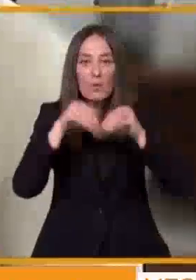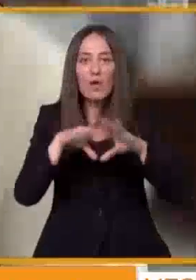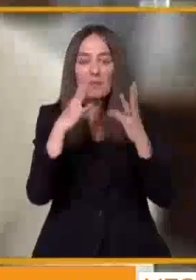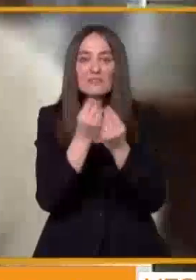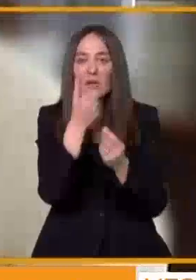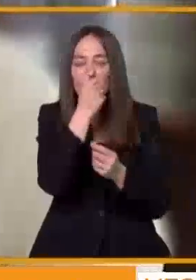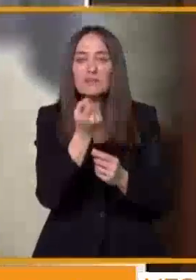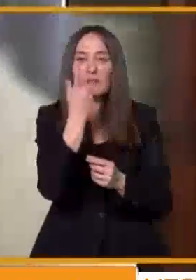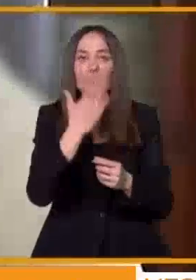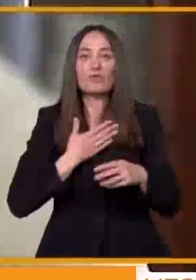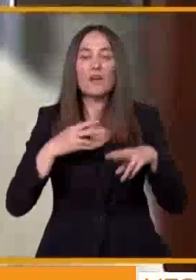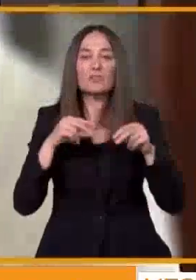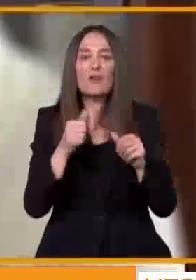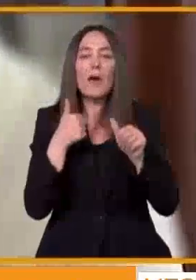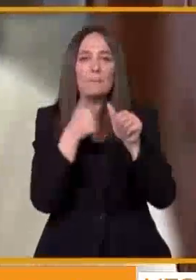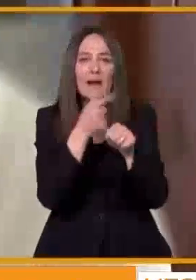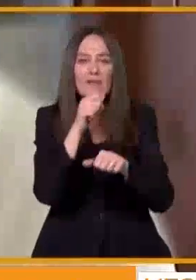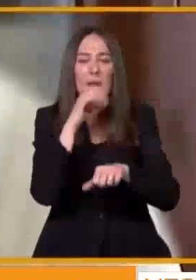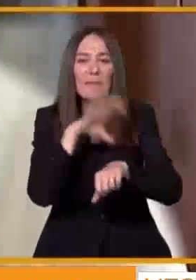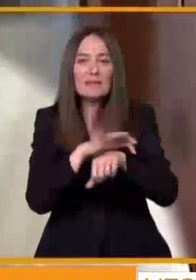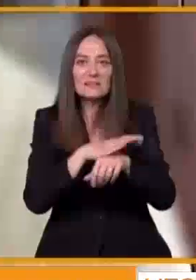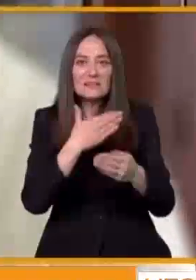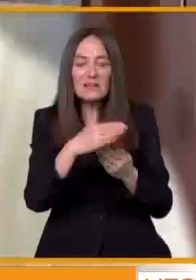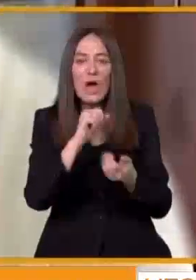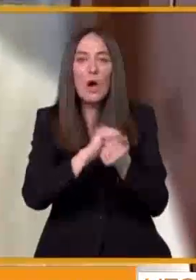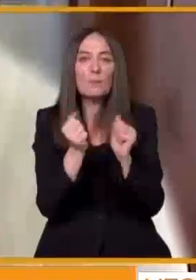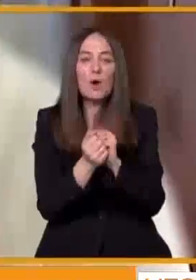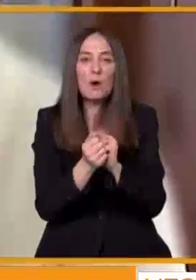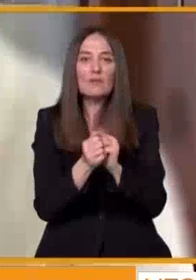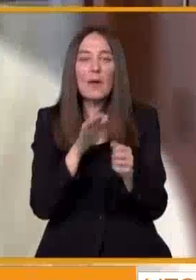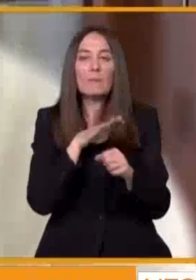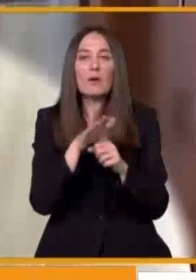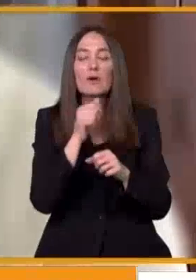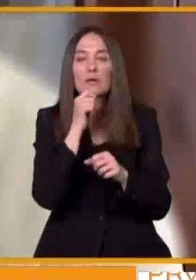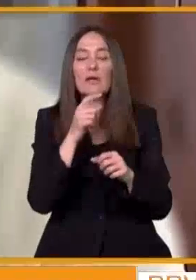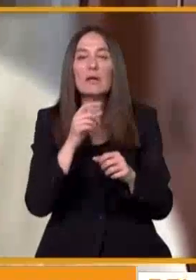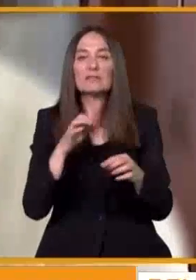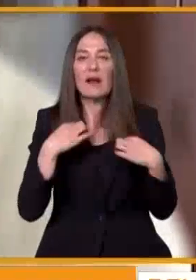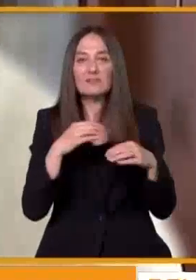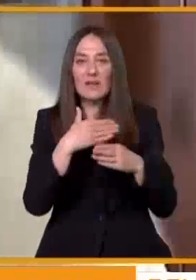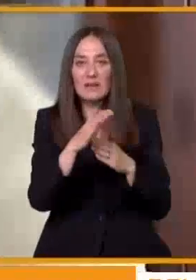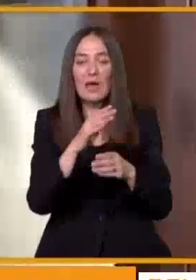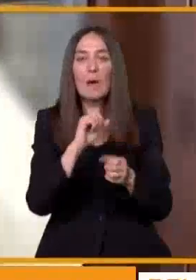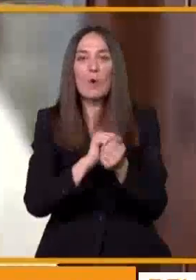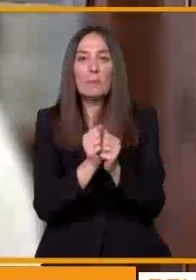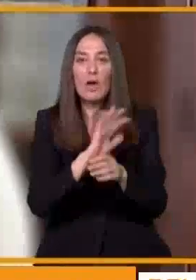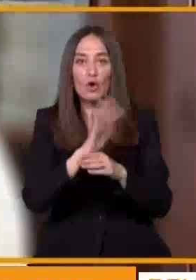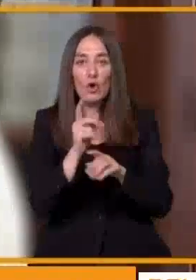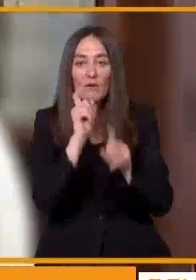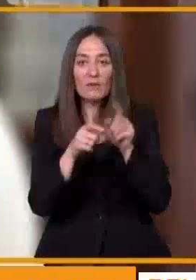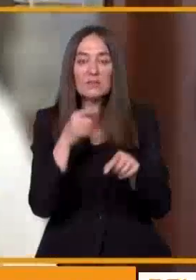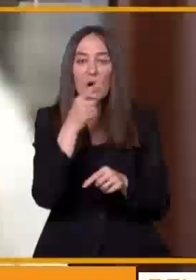dešava u našoj zemlji. Prati i onaj medicinski deo borbe protiv, zdravstveni deo borbe protiv koronavirusa. On je predsednik